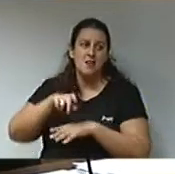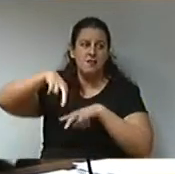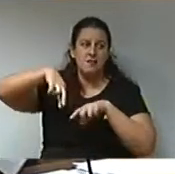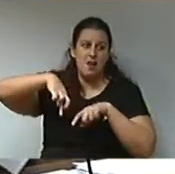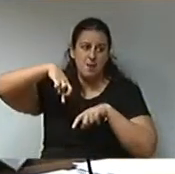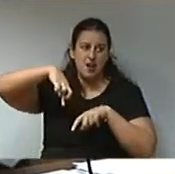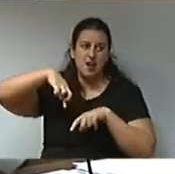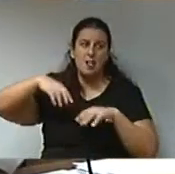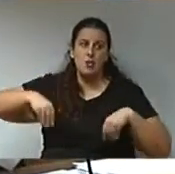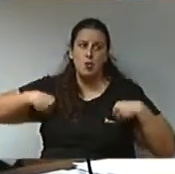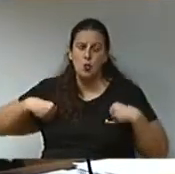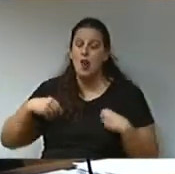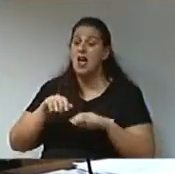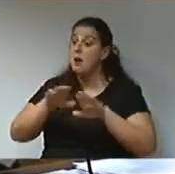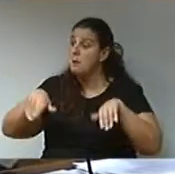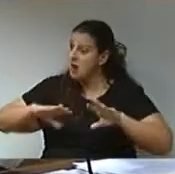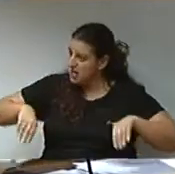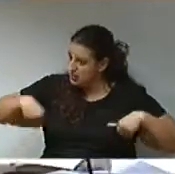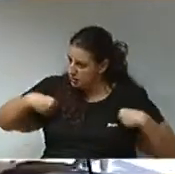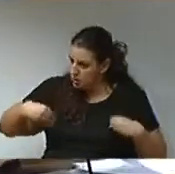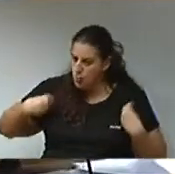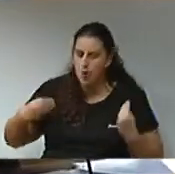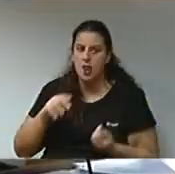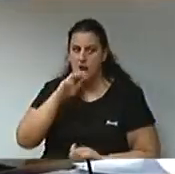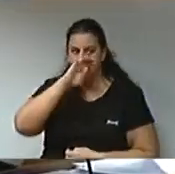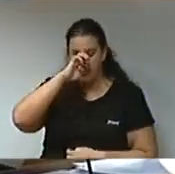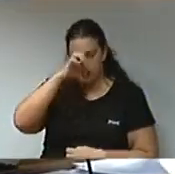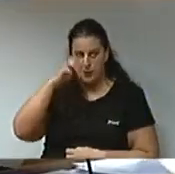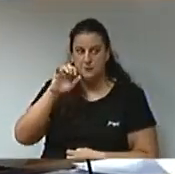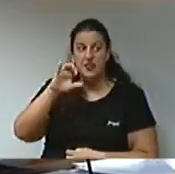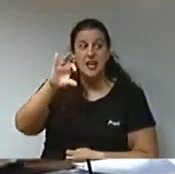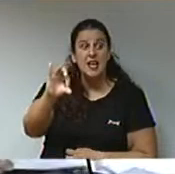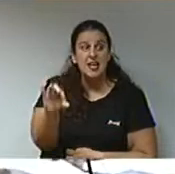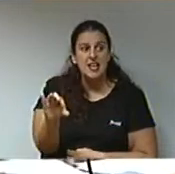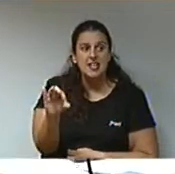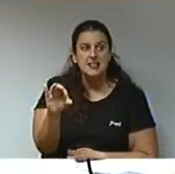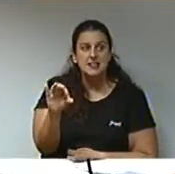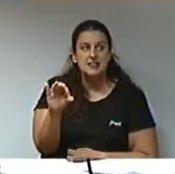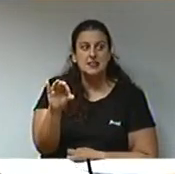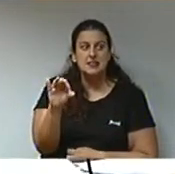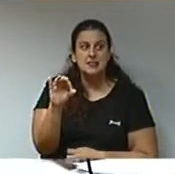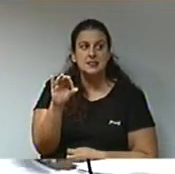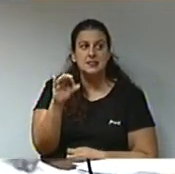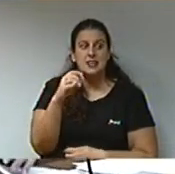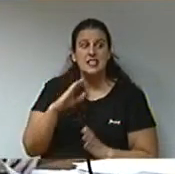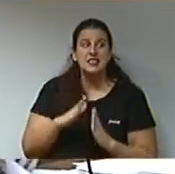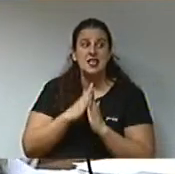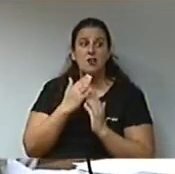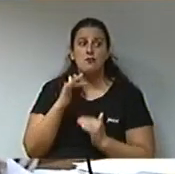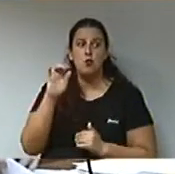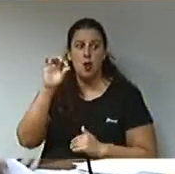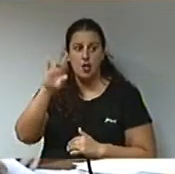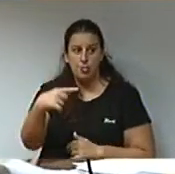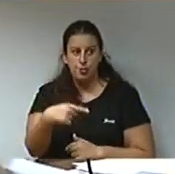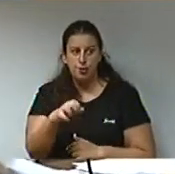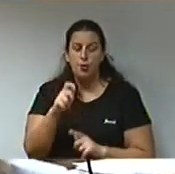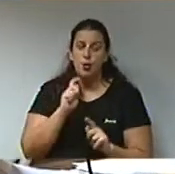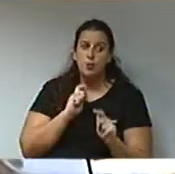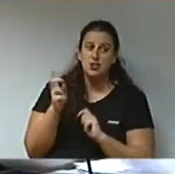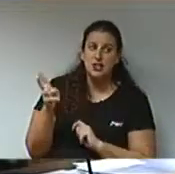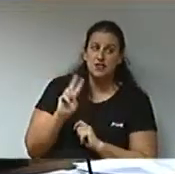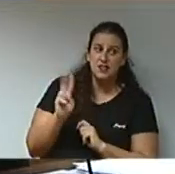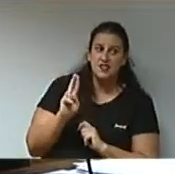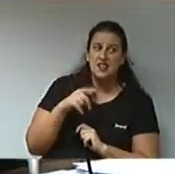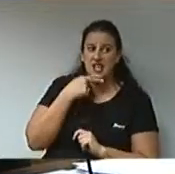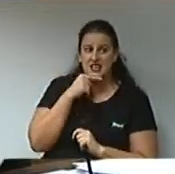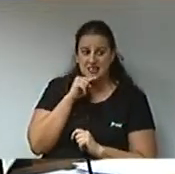del Playas d'Orihuela, el IES de l'Encantat de Sant Fulgencio, periodista Vicent Verdú en ells,